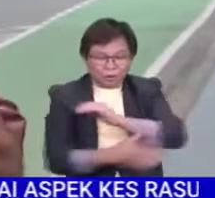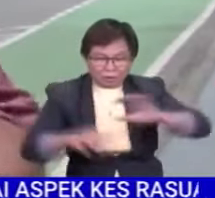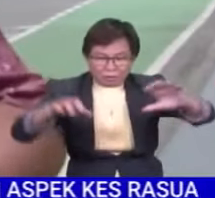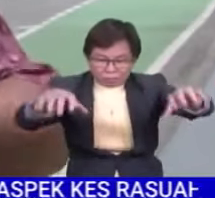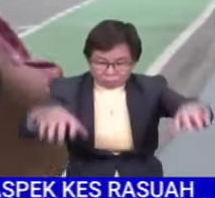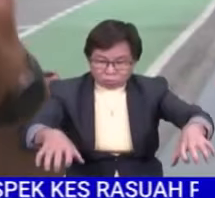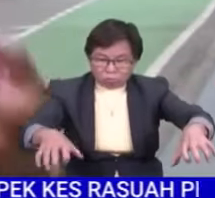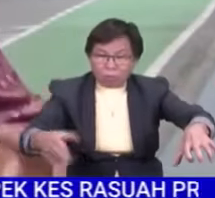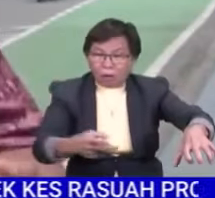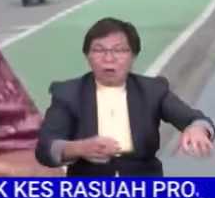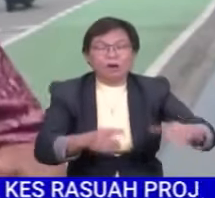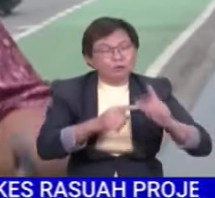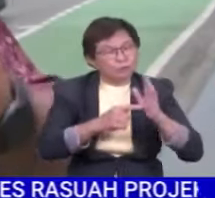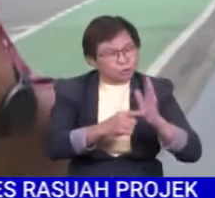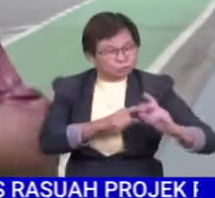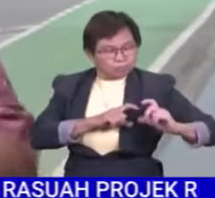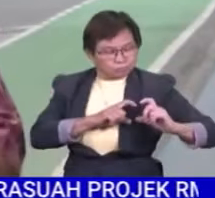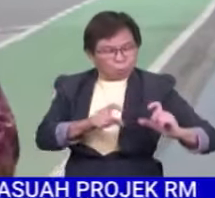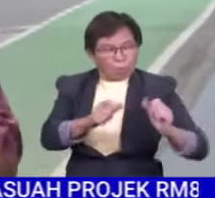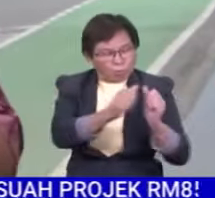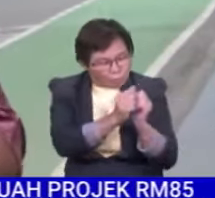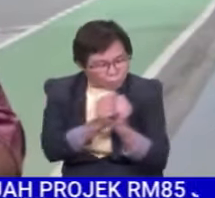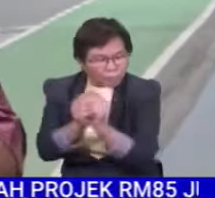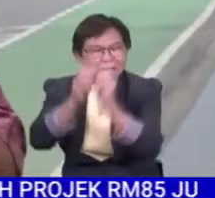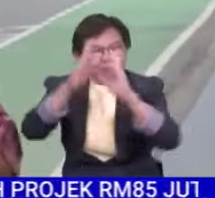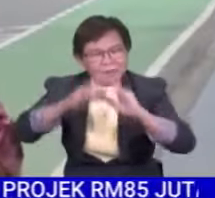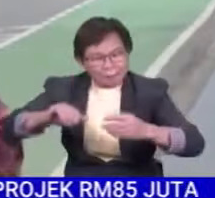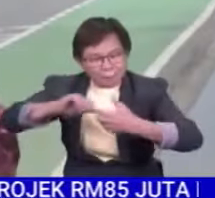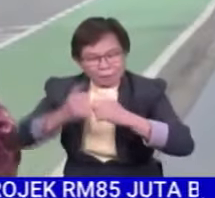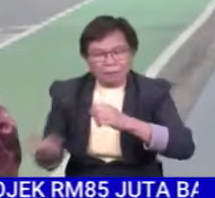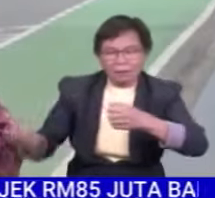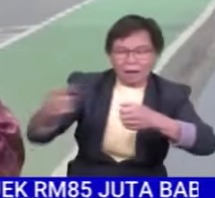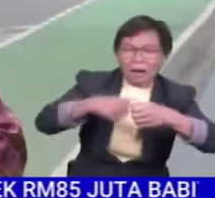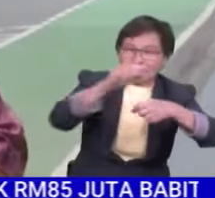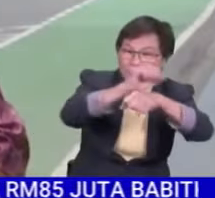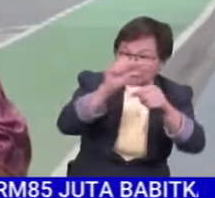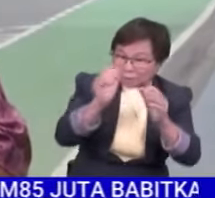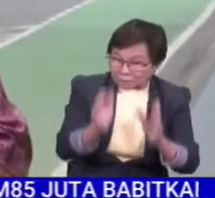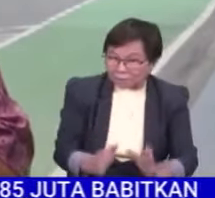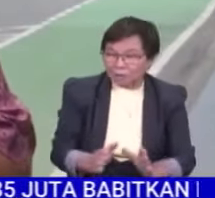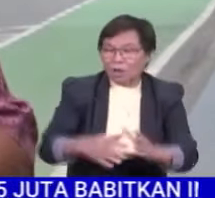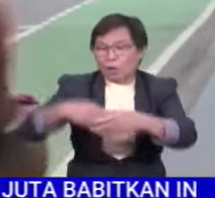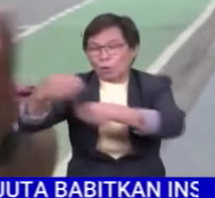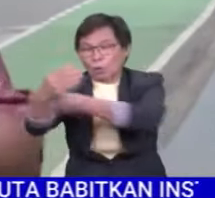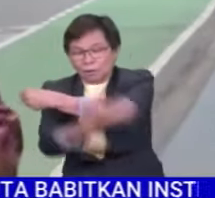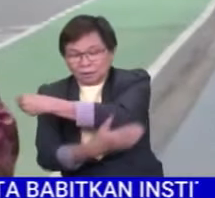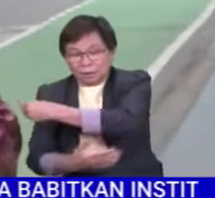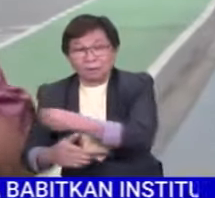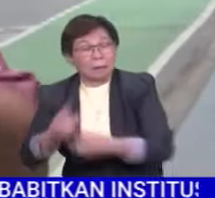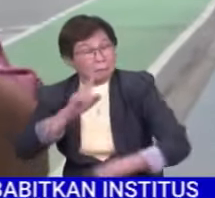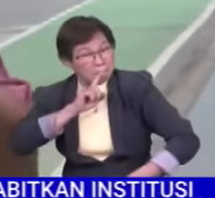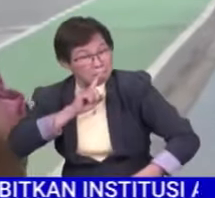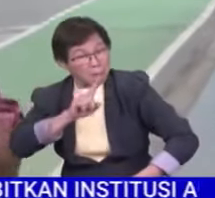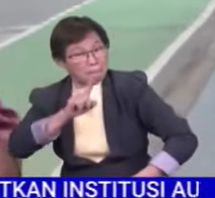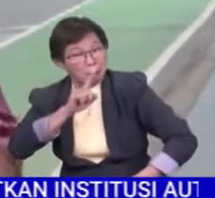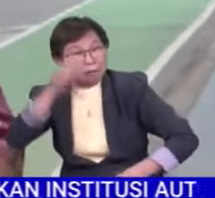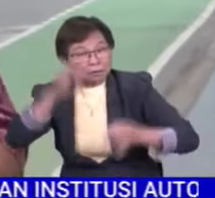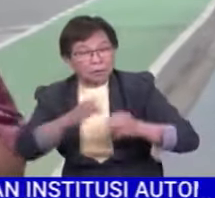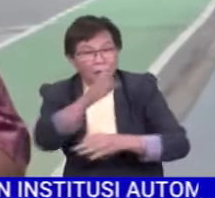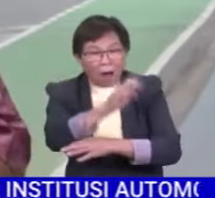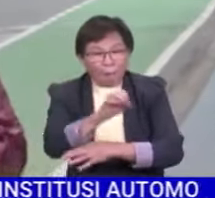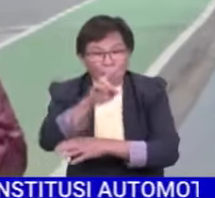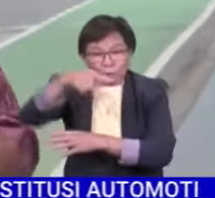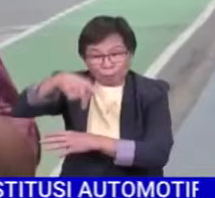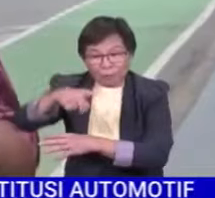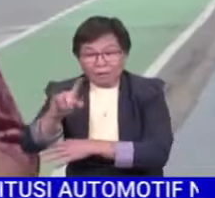dan kebersamaan dalam menyelesaikan isu berkaitan tenaga kerja asing. Apa yang pasti, sekiranya